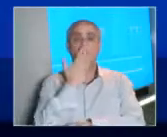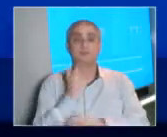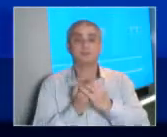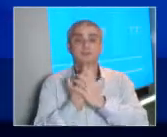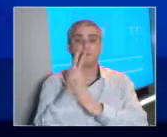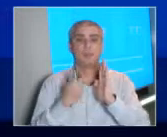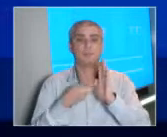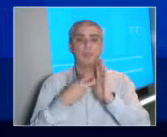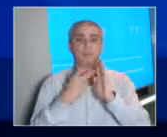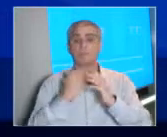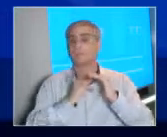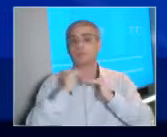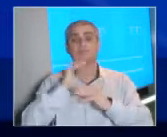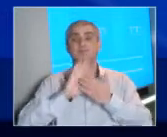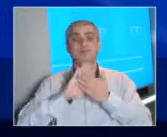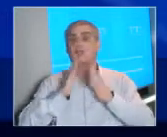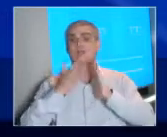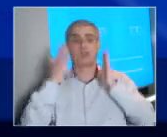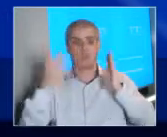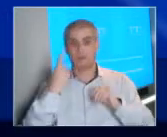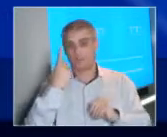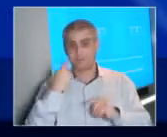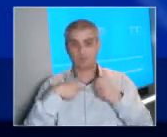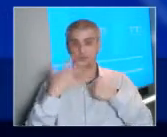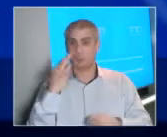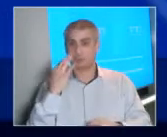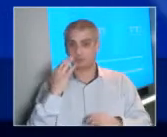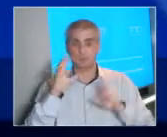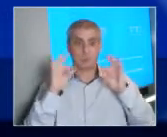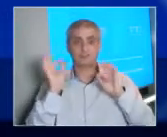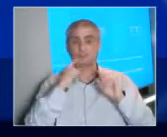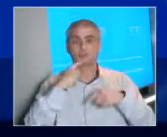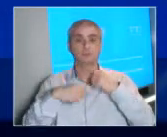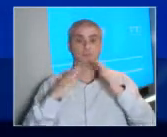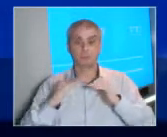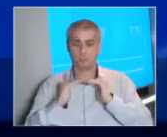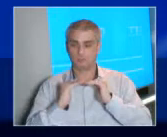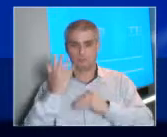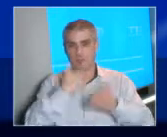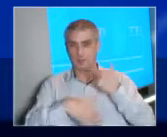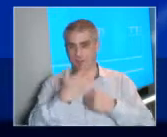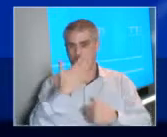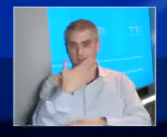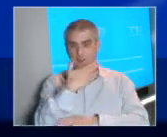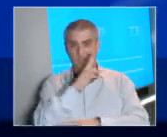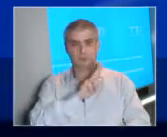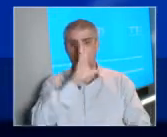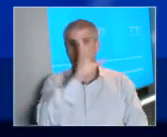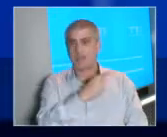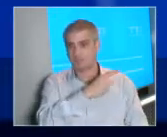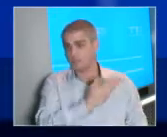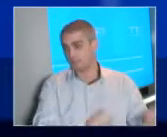צמחה פעמיים בקצב הכי גבוה שאנחנו מכירים. פעם אחת בשנות ה-50, 10% בשנה, העלייה הגדולה ממדינות צפון